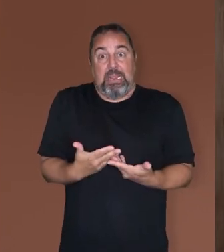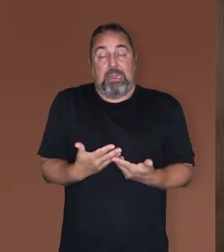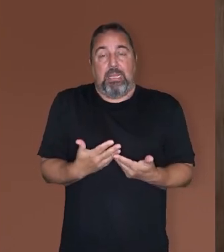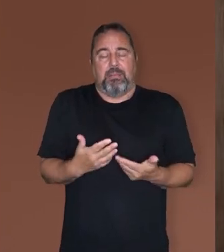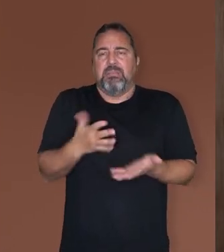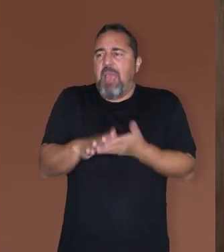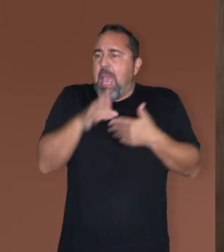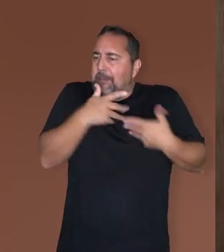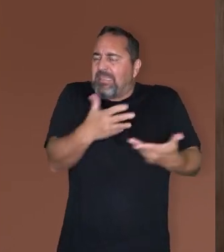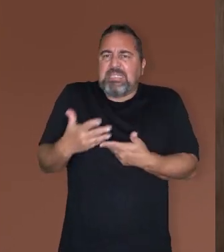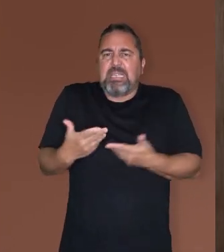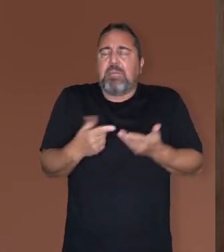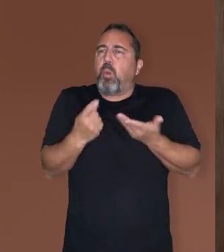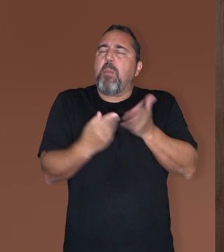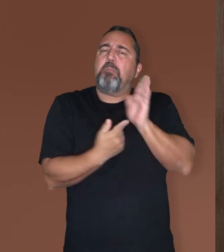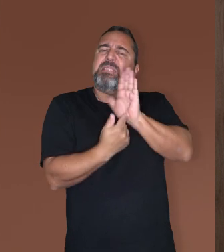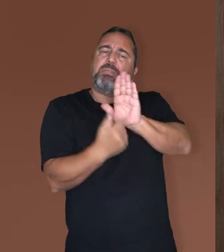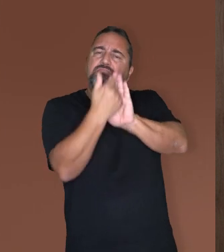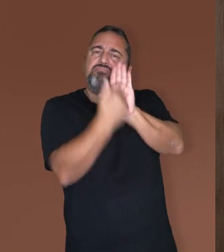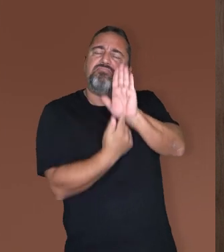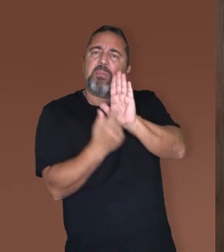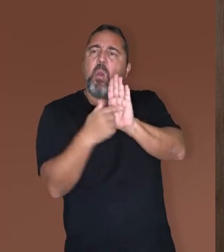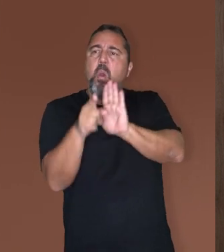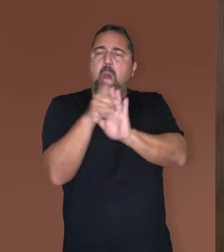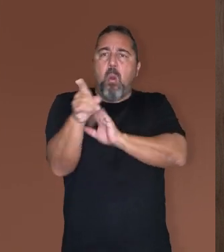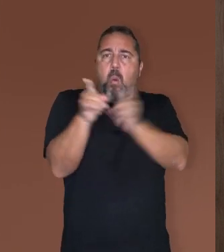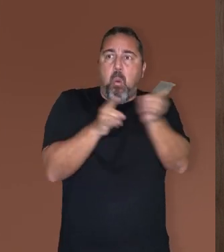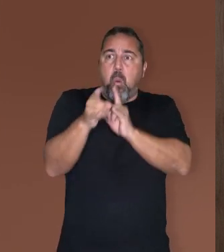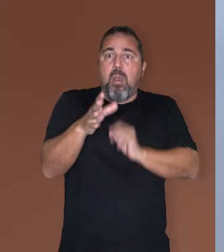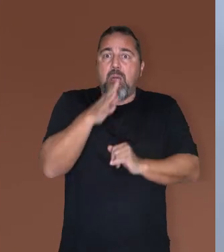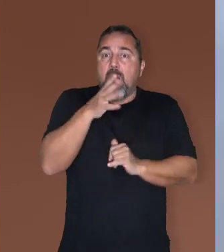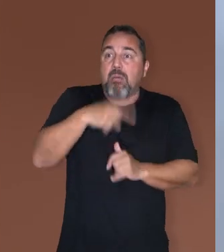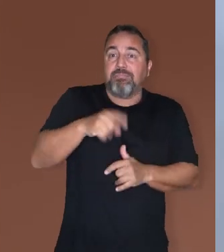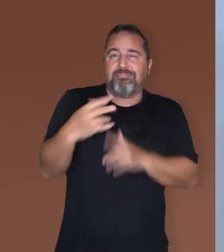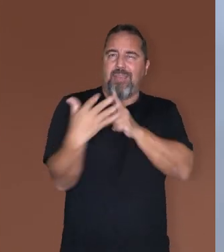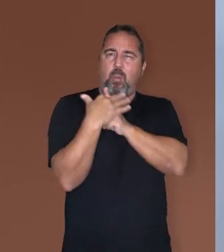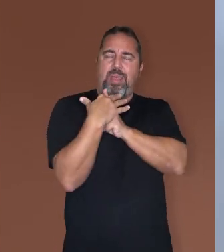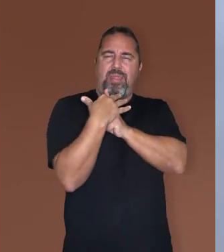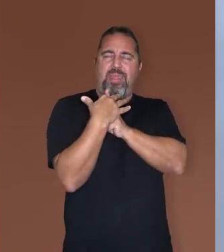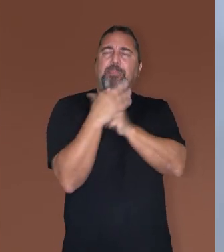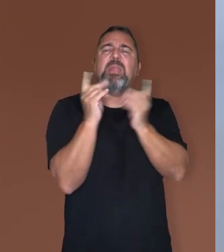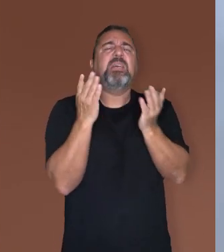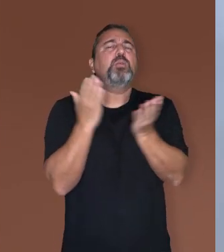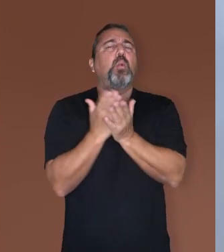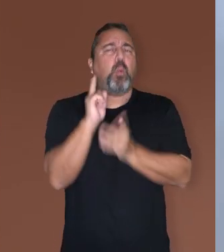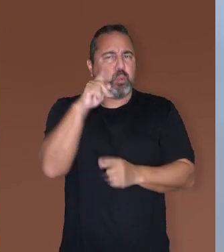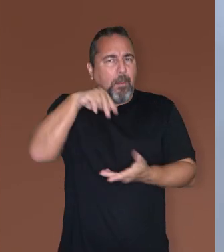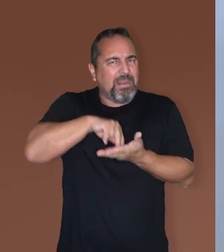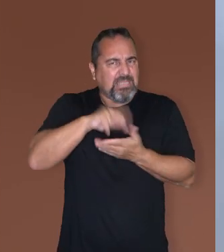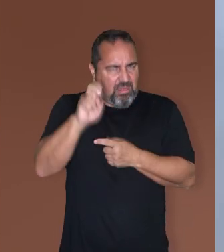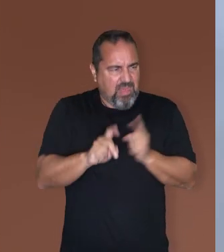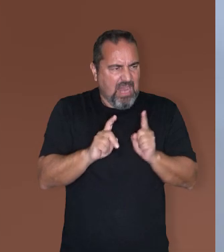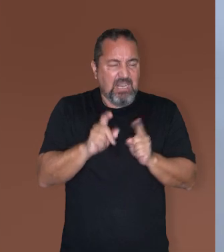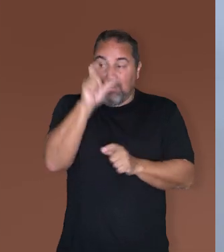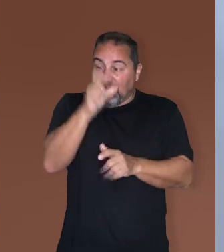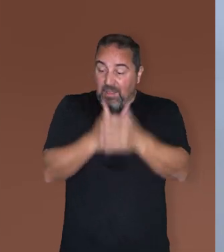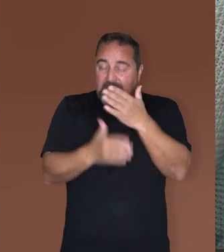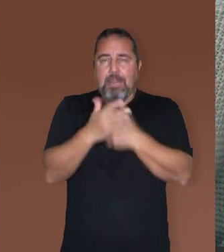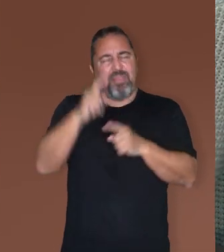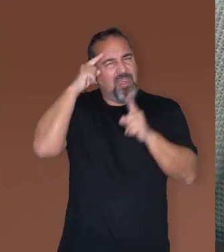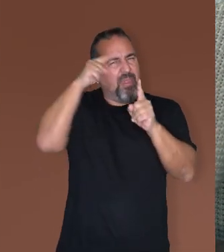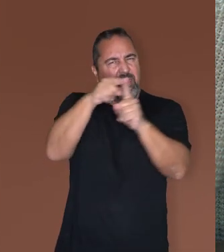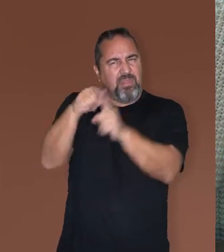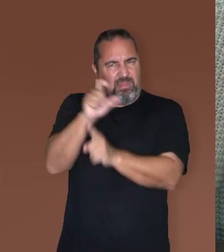menderatu aurkezpenen artea eta txunditu zure audientzia ikastarora. Desgaitasunen bat duten pertsonei bideratutako